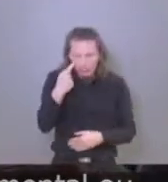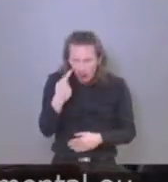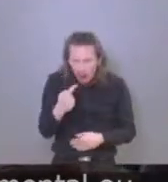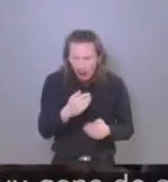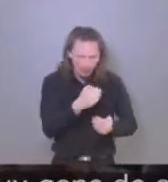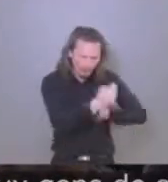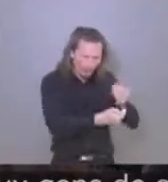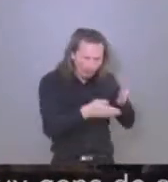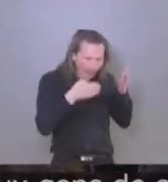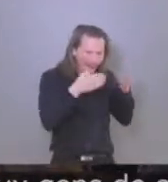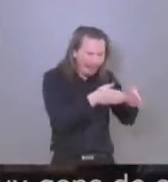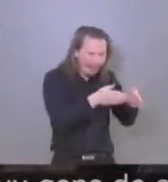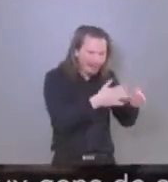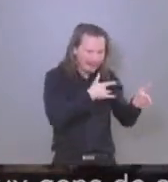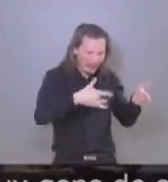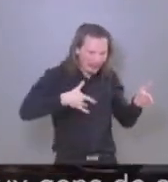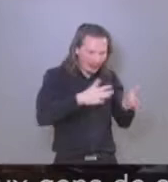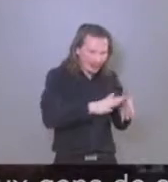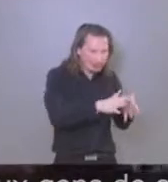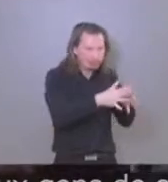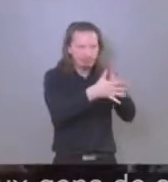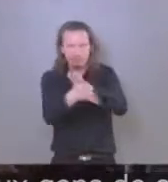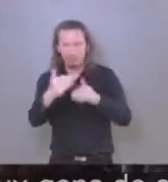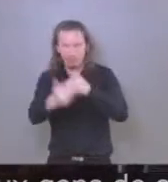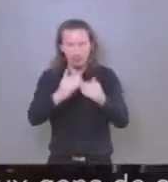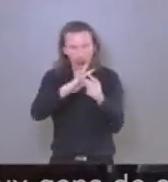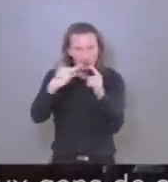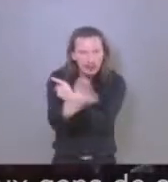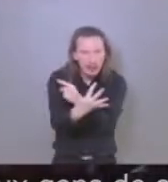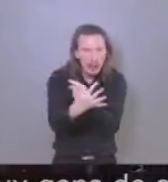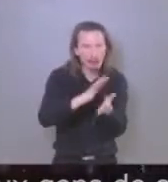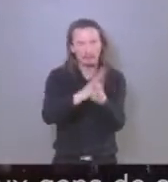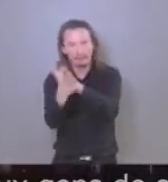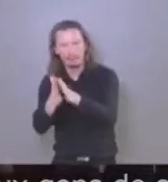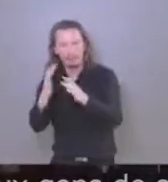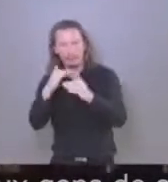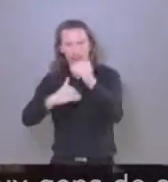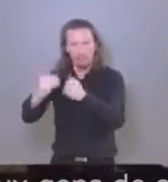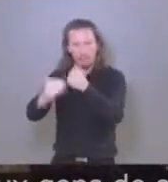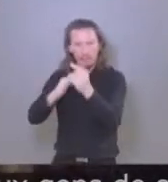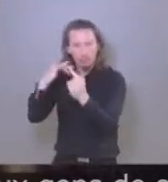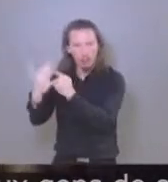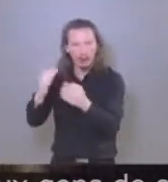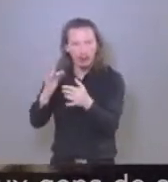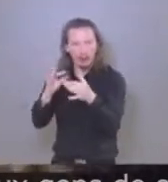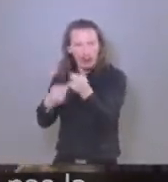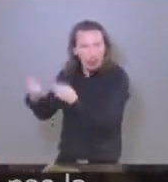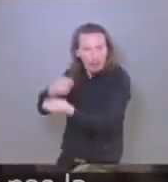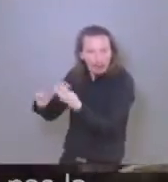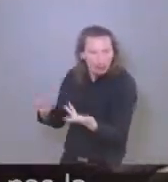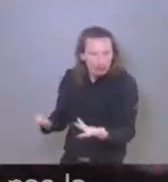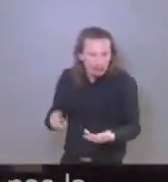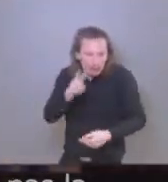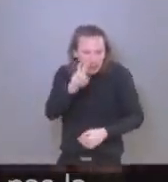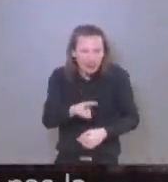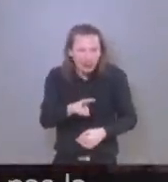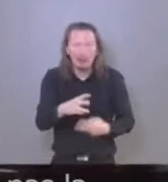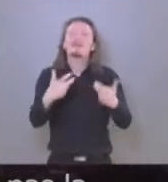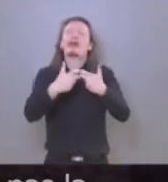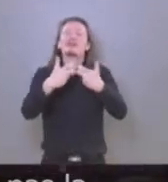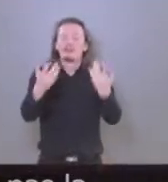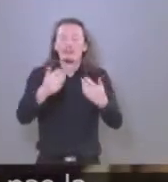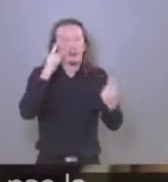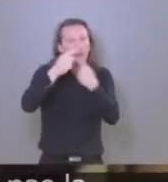progrès sanitaire devient un progrès social et devient un progrès économique. Ben, c'est vrai dans des tas de domaines. Par exemple, si vous décidez que vous faites le